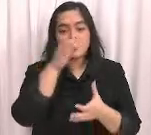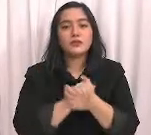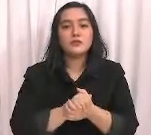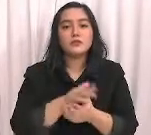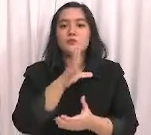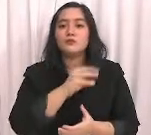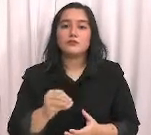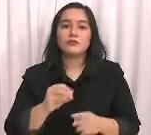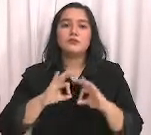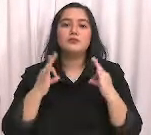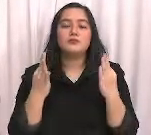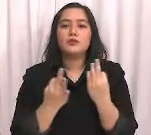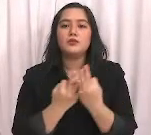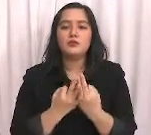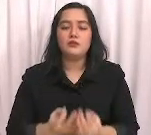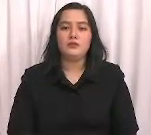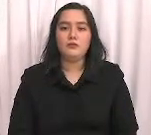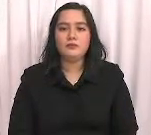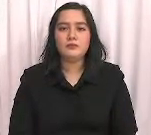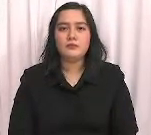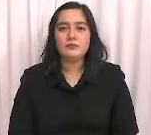sa aking pamilya.